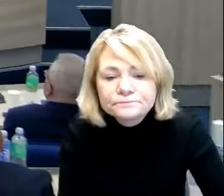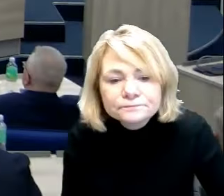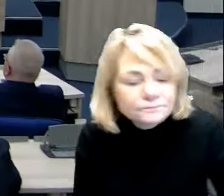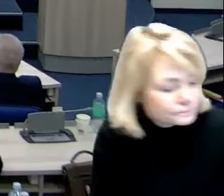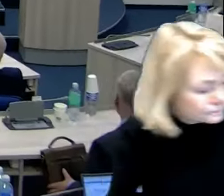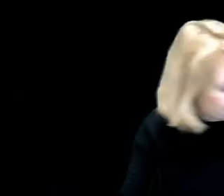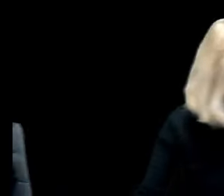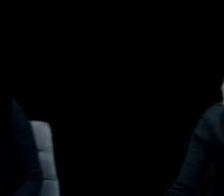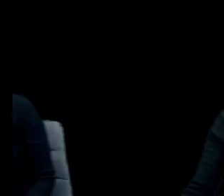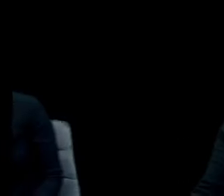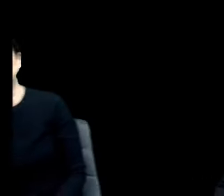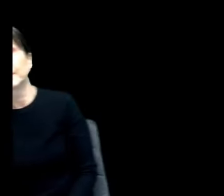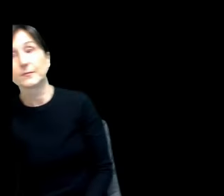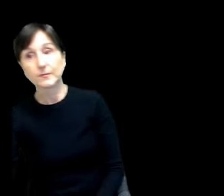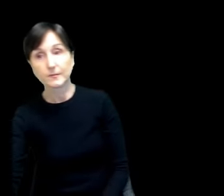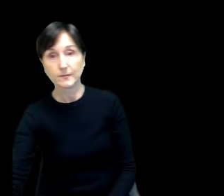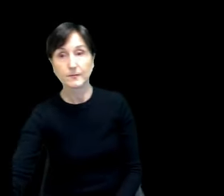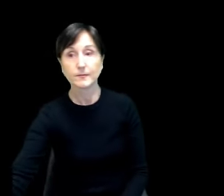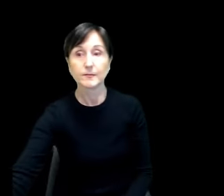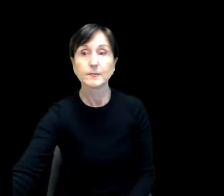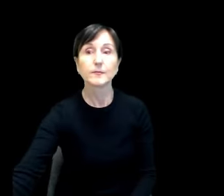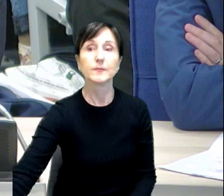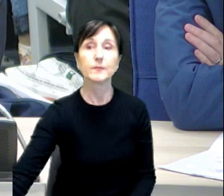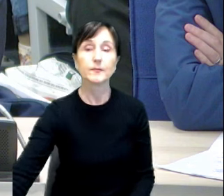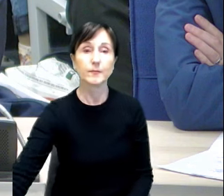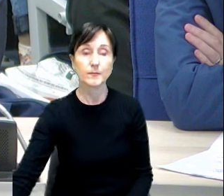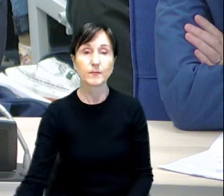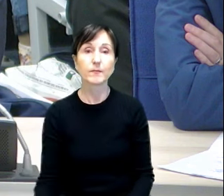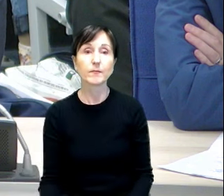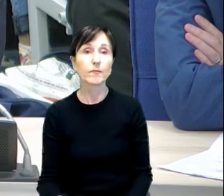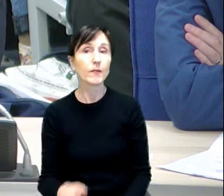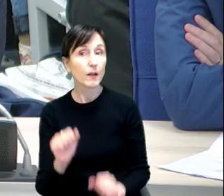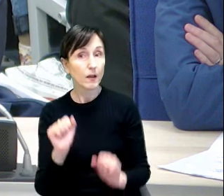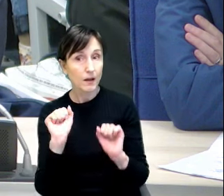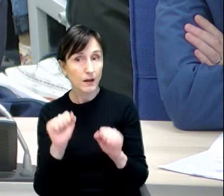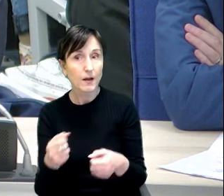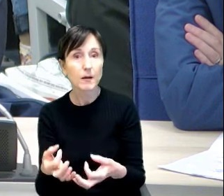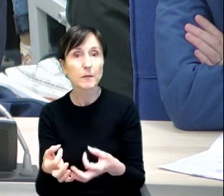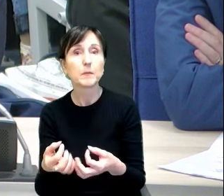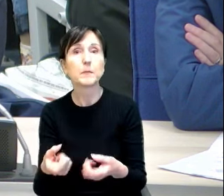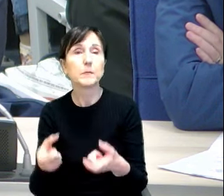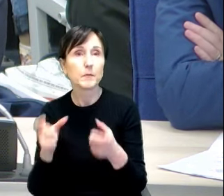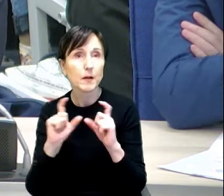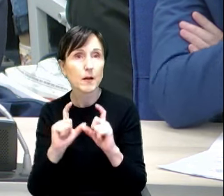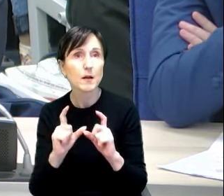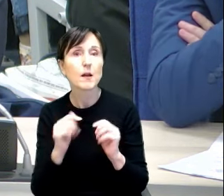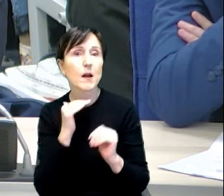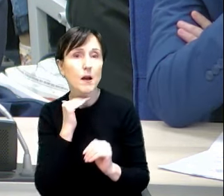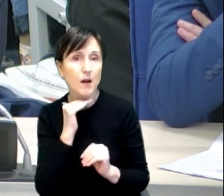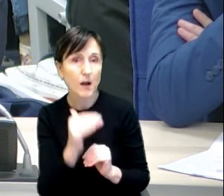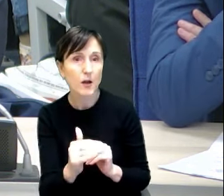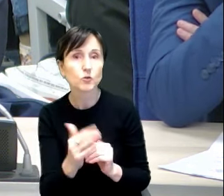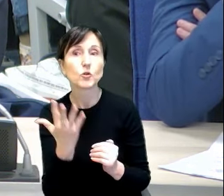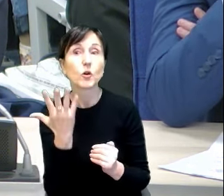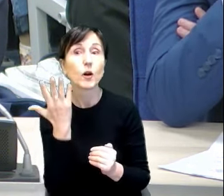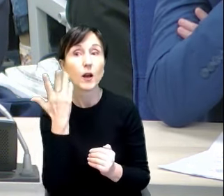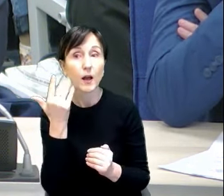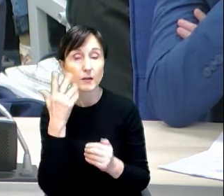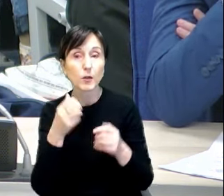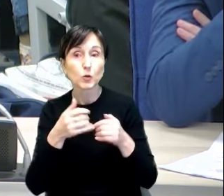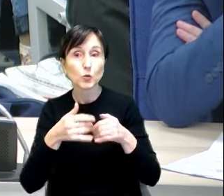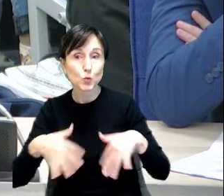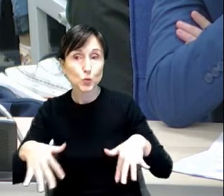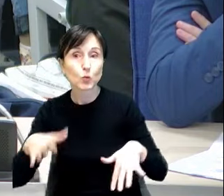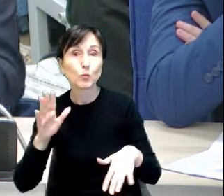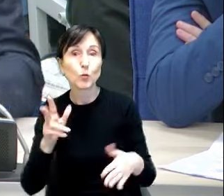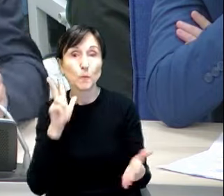pasiruošę o tai galima konkrečiai tada žinot kada ta bus data kada bus struktūra patvirtinta ir pradės veikti nes nu aš apie ką ir